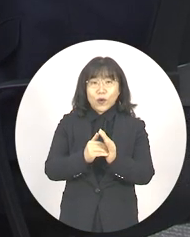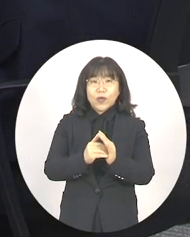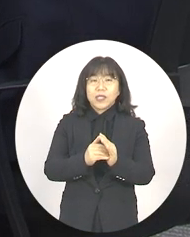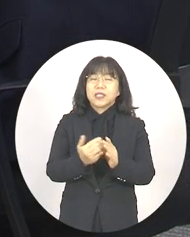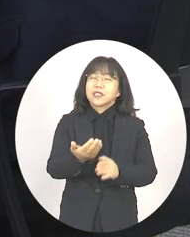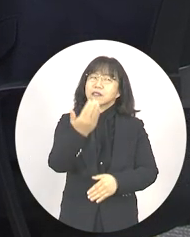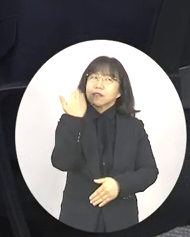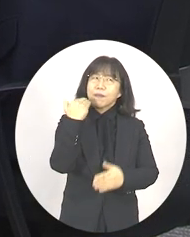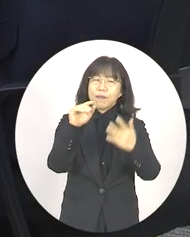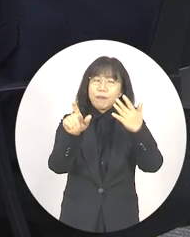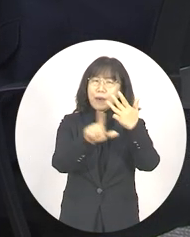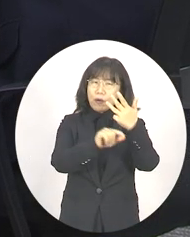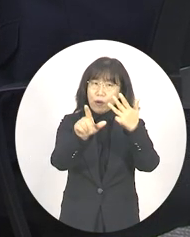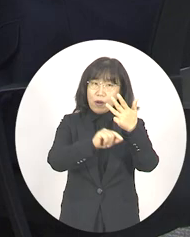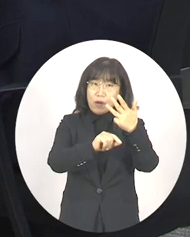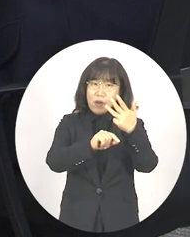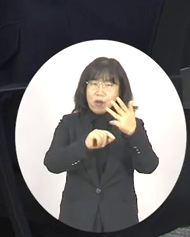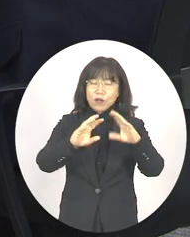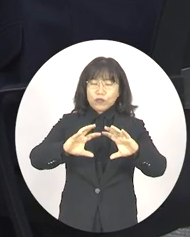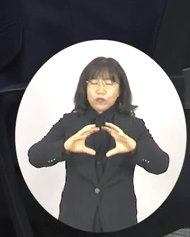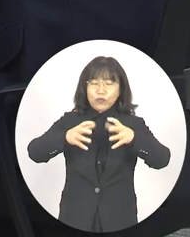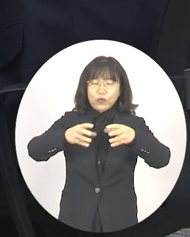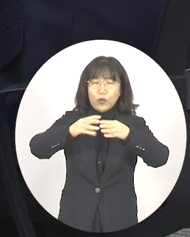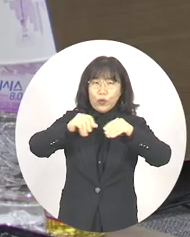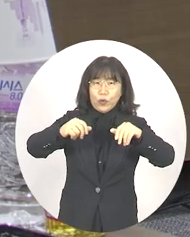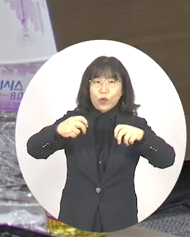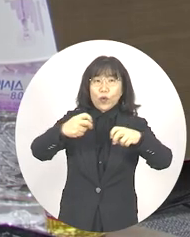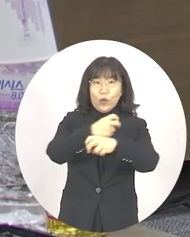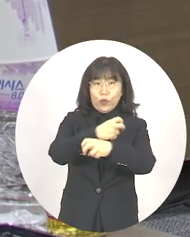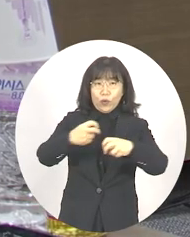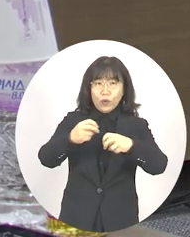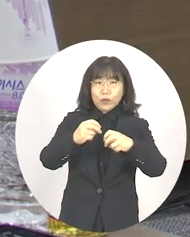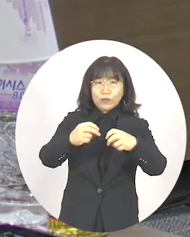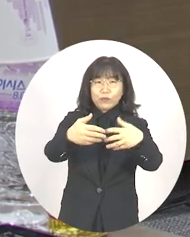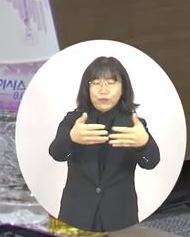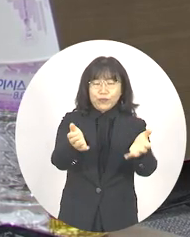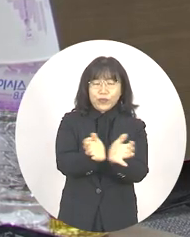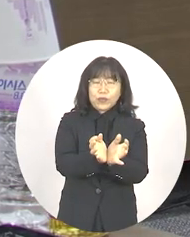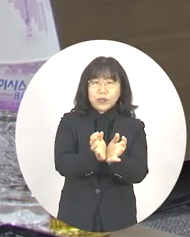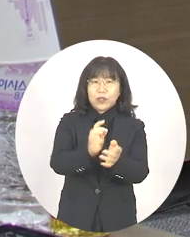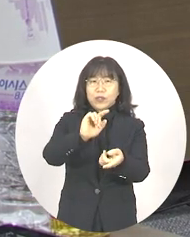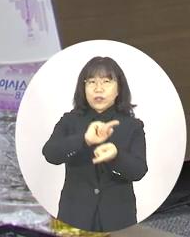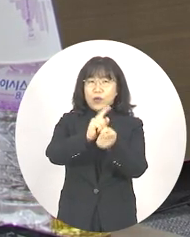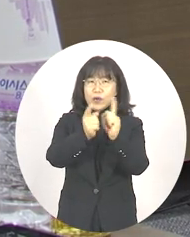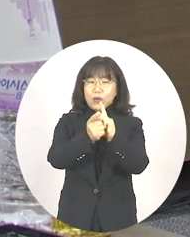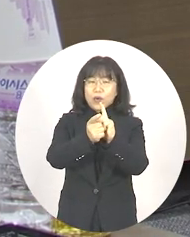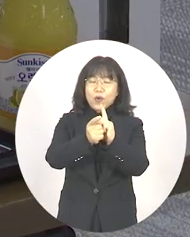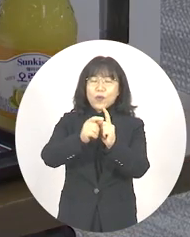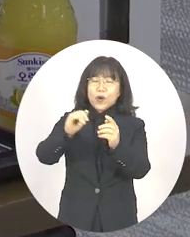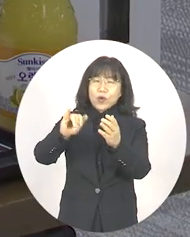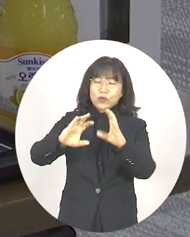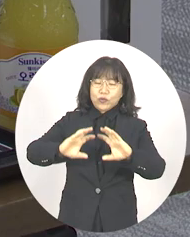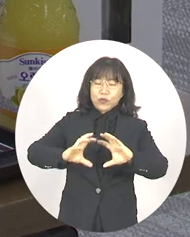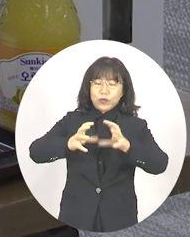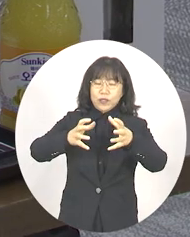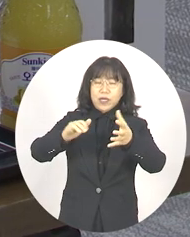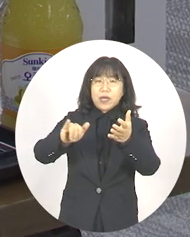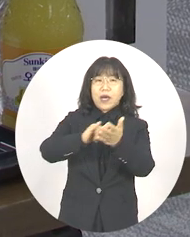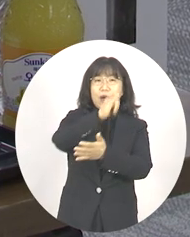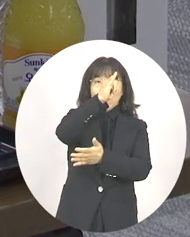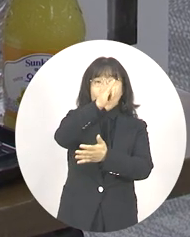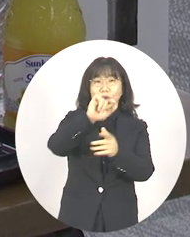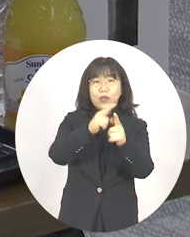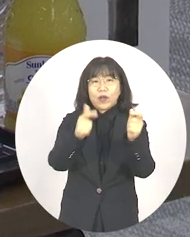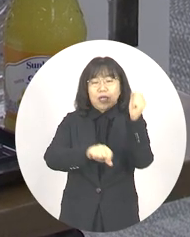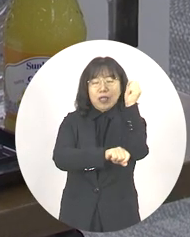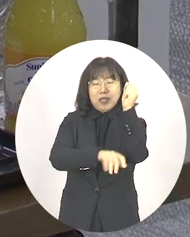추진위원회는 지난 8월 국토교통부 관계자 간담회에서 공항 고도 제한 완화 촉구와 국제 민간 항공기구